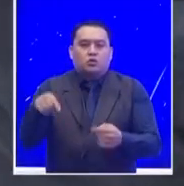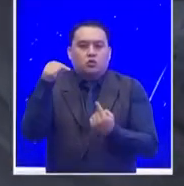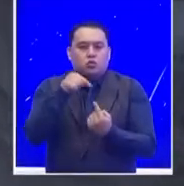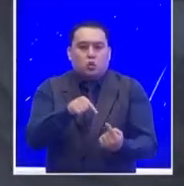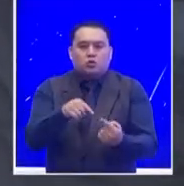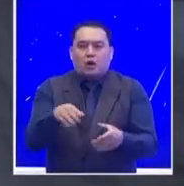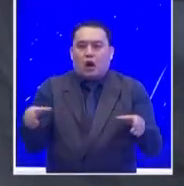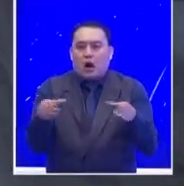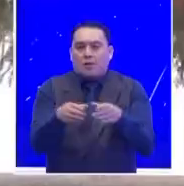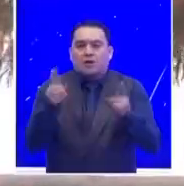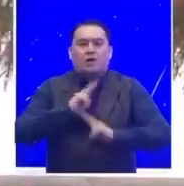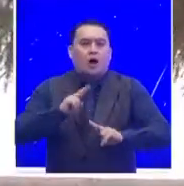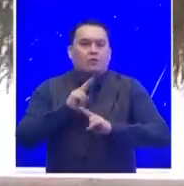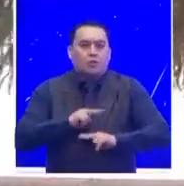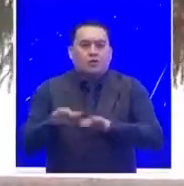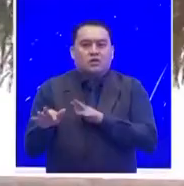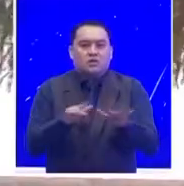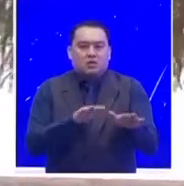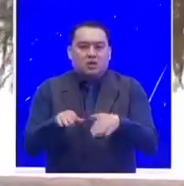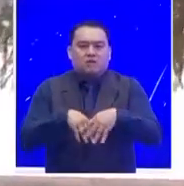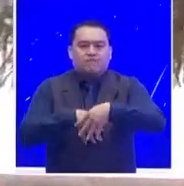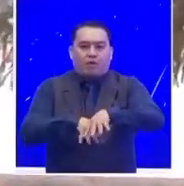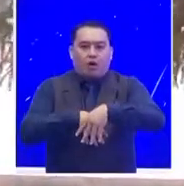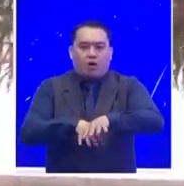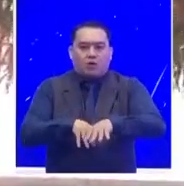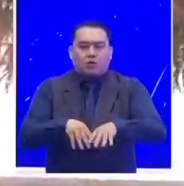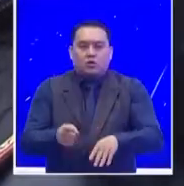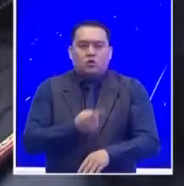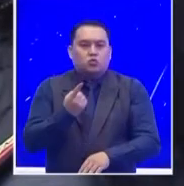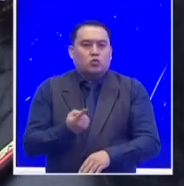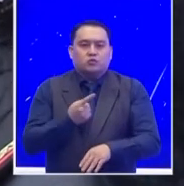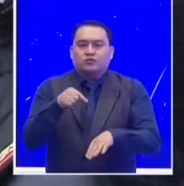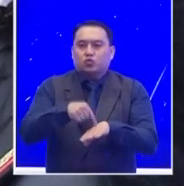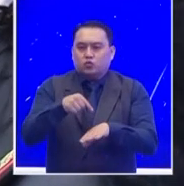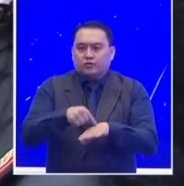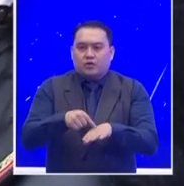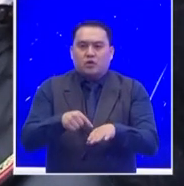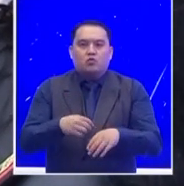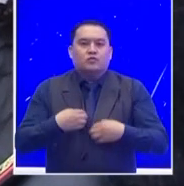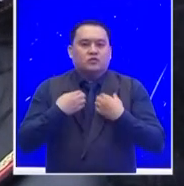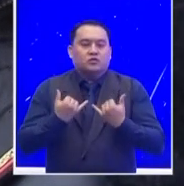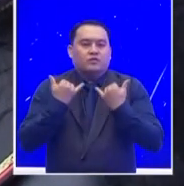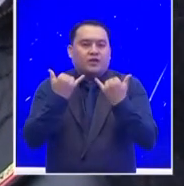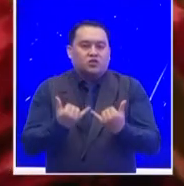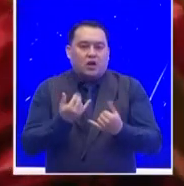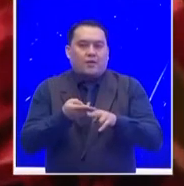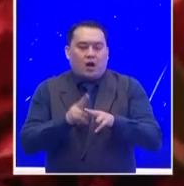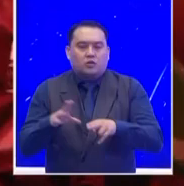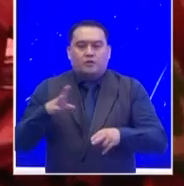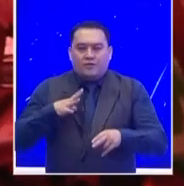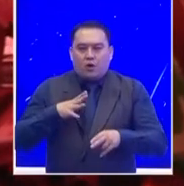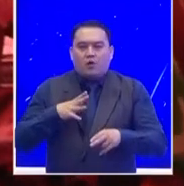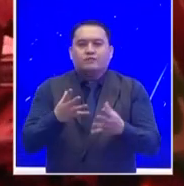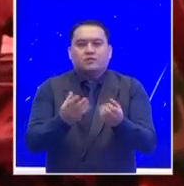выработанной командной работе и синхронным действиям в строю, вызывает у них неподдельный интерес. К слову, большинство из учащихся кадетского класса